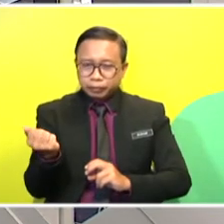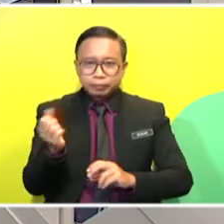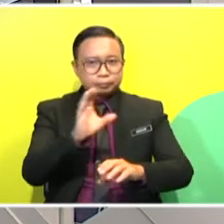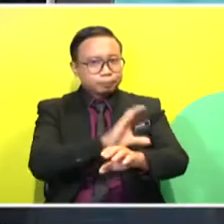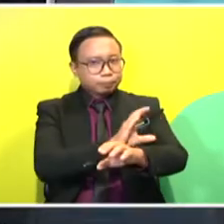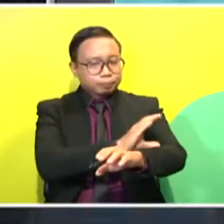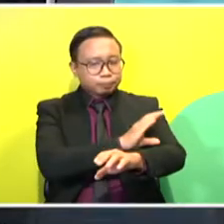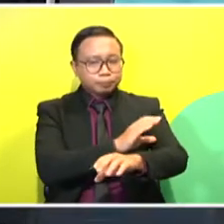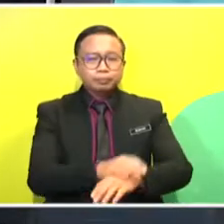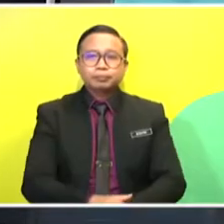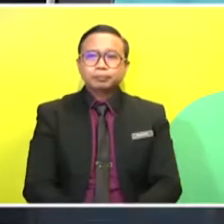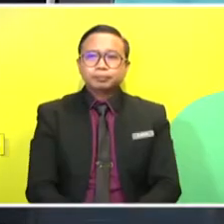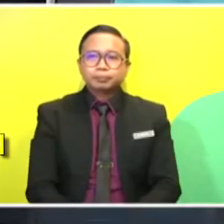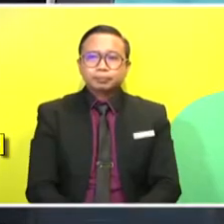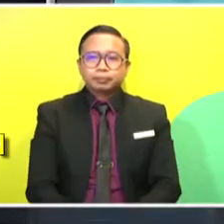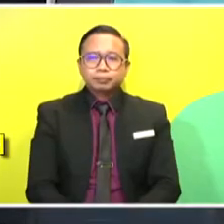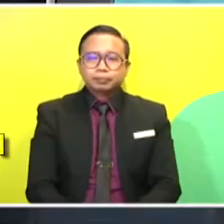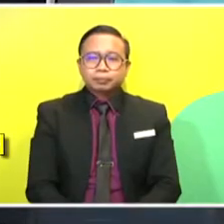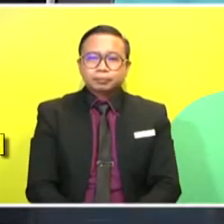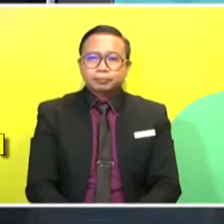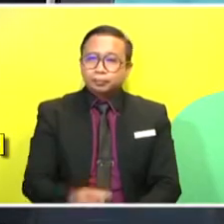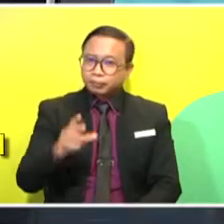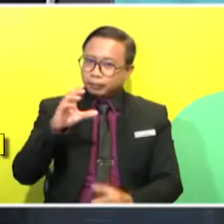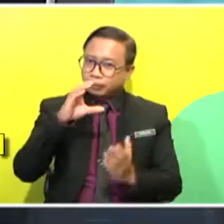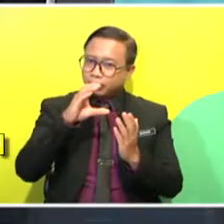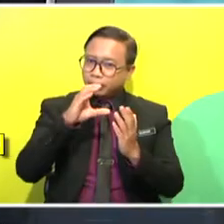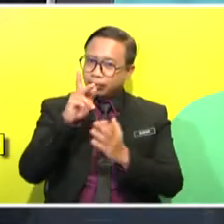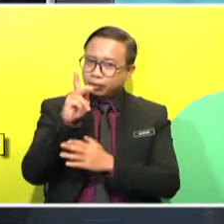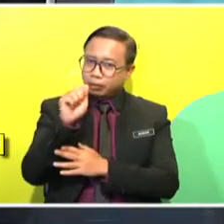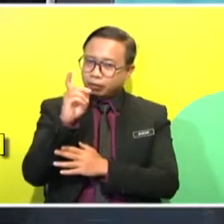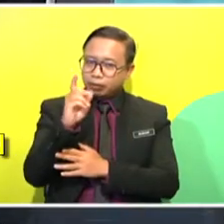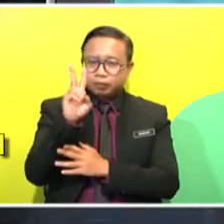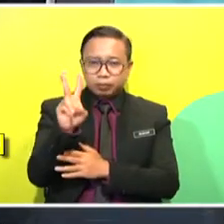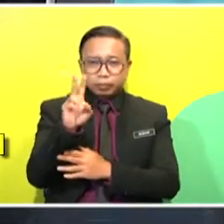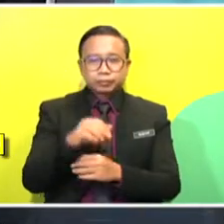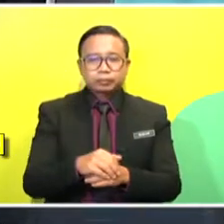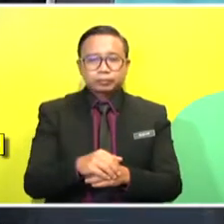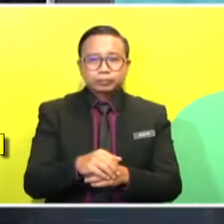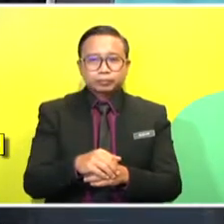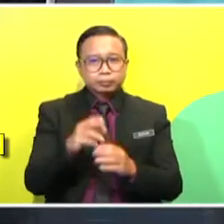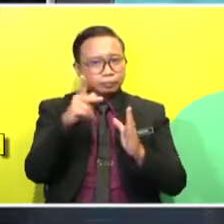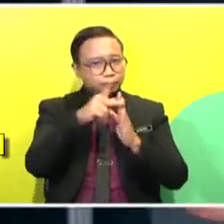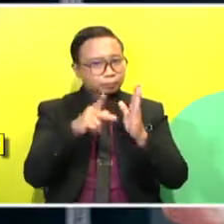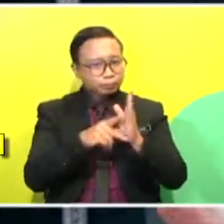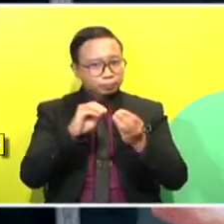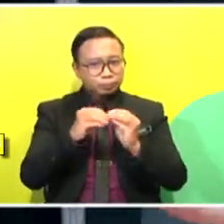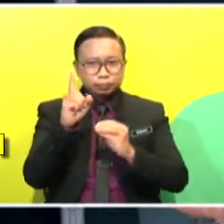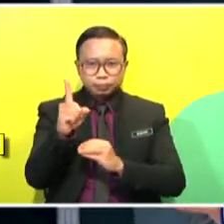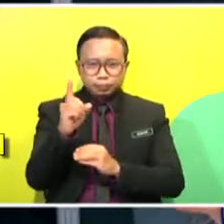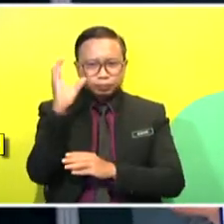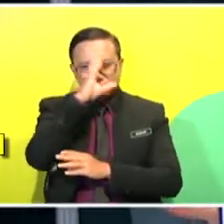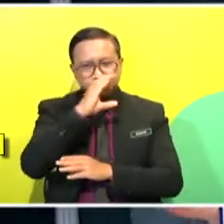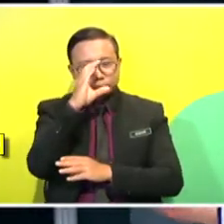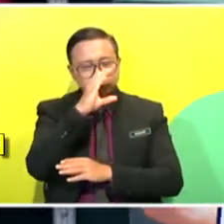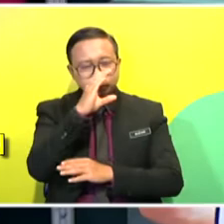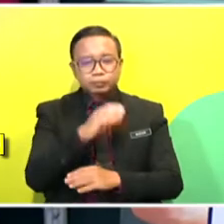Okey, seterusnya Anissa. Seterusnya, kad yang kedua. Ini peraturan nombor 1. Jadi saya perlu mencari padanan kad ini ya